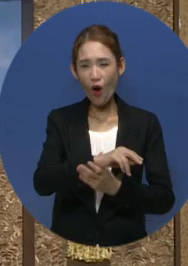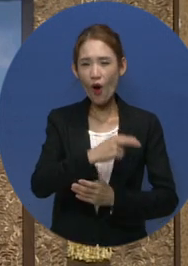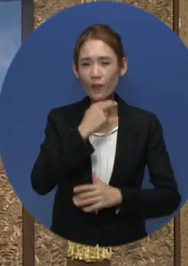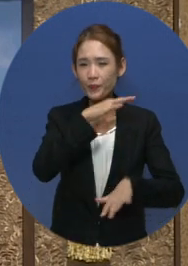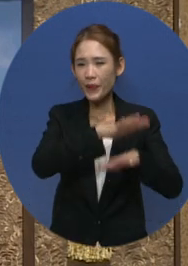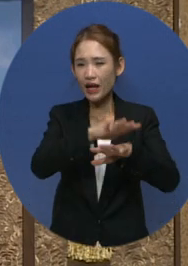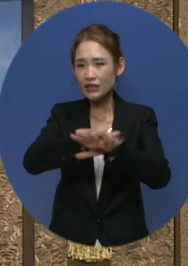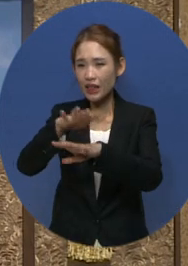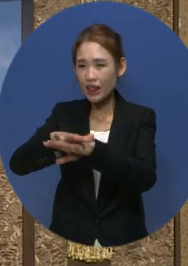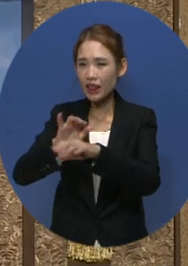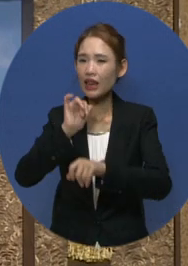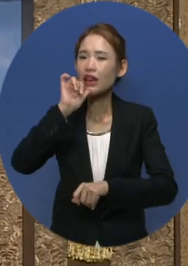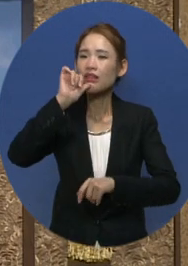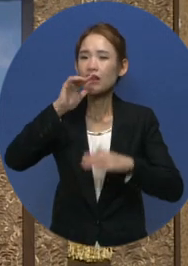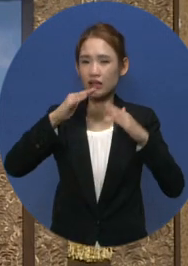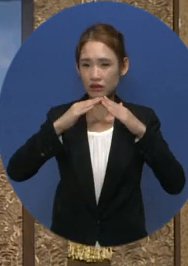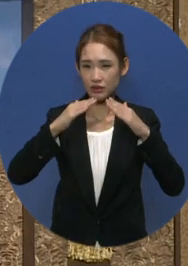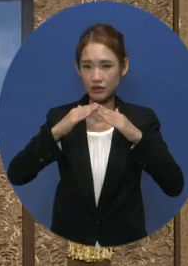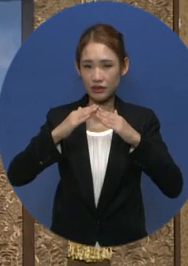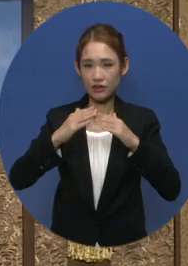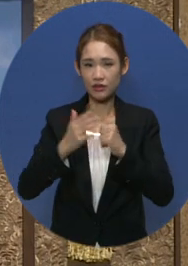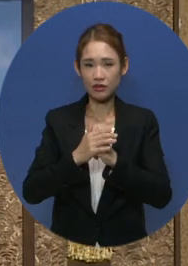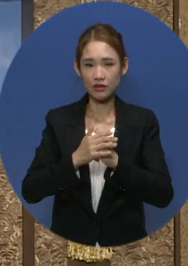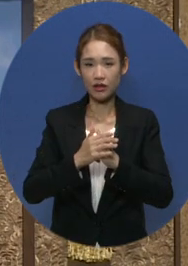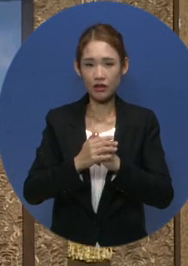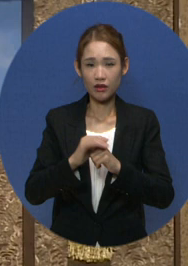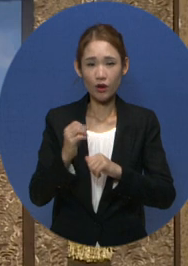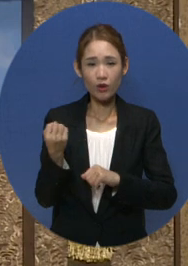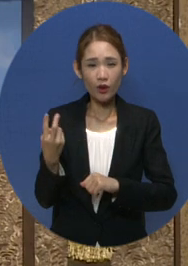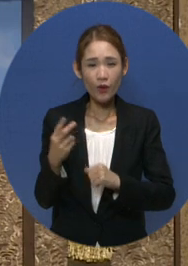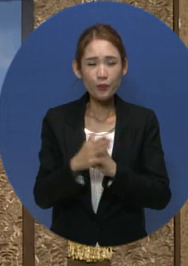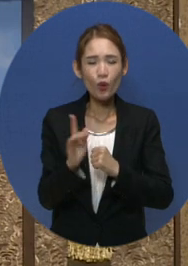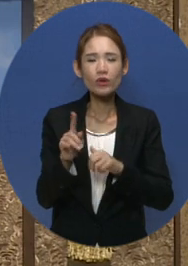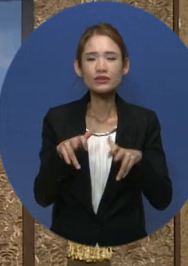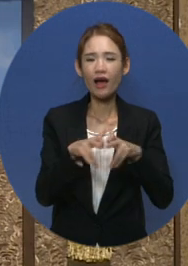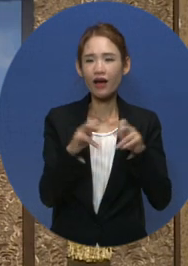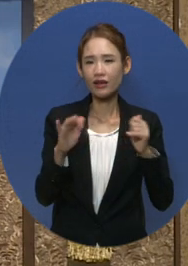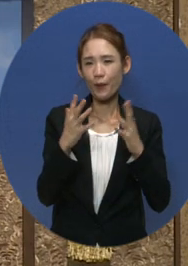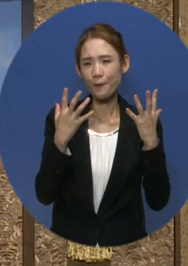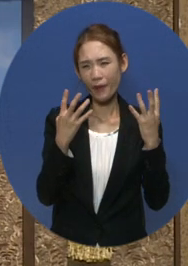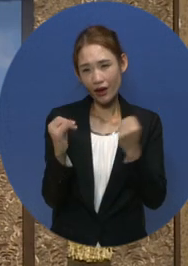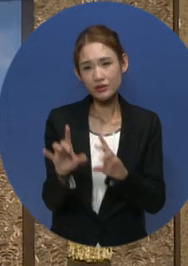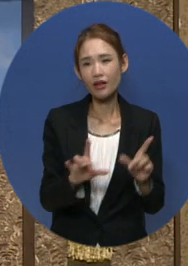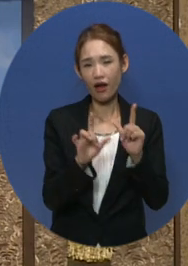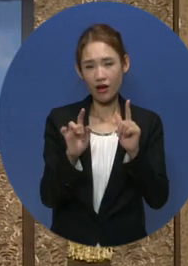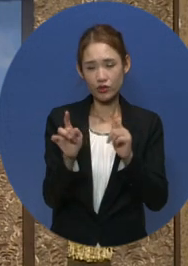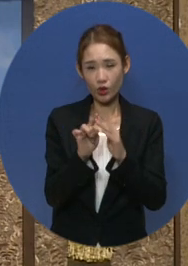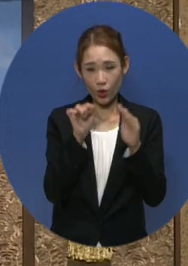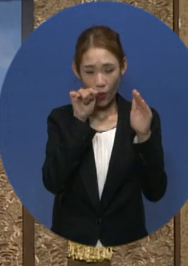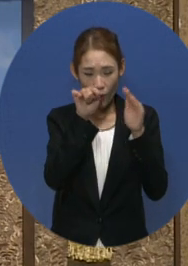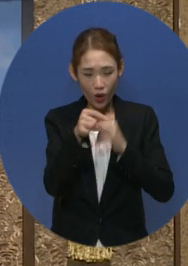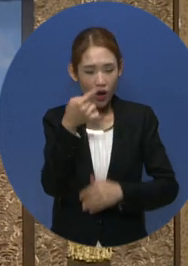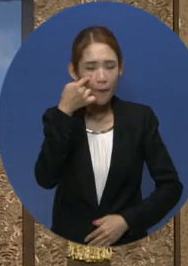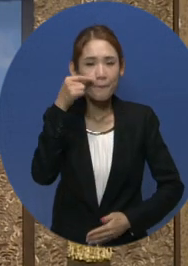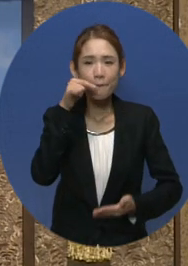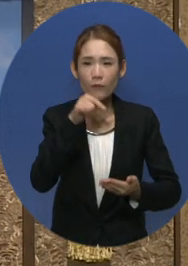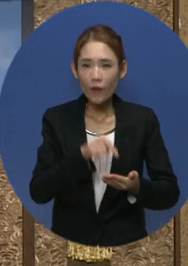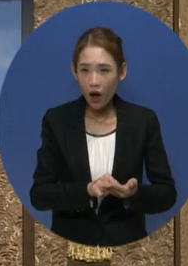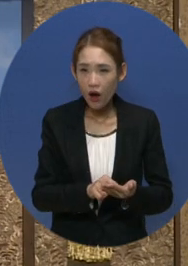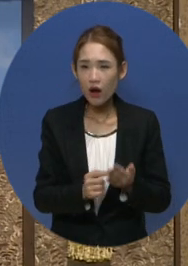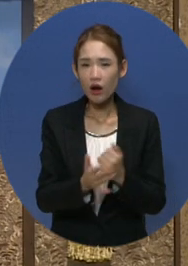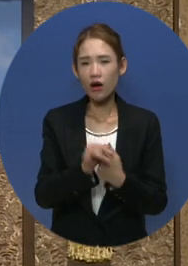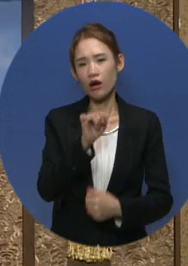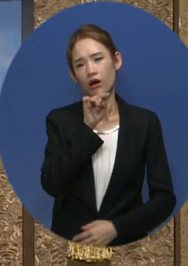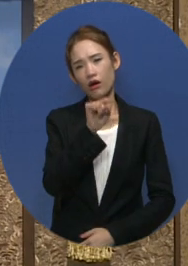있었는데 네. 이제 달동네다 보니까 장애인들이 많이 사셨어요. 예. 어느 날 저희가 그 동네를 발견하고 아